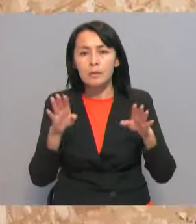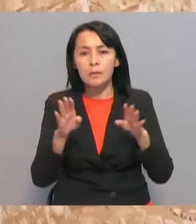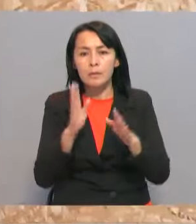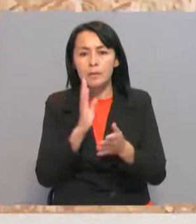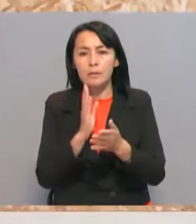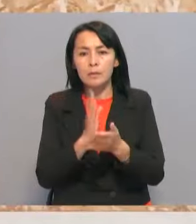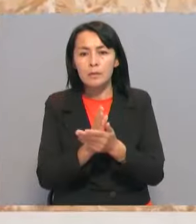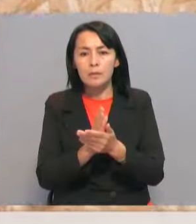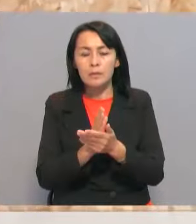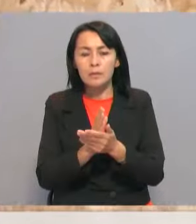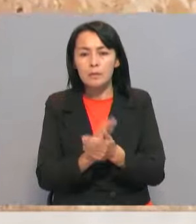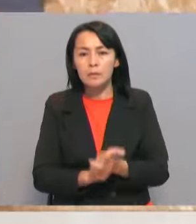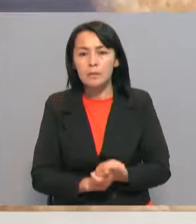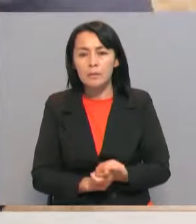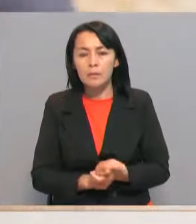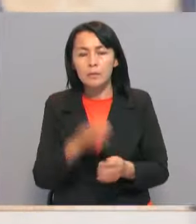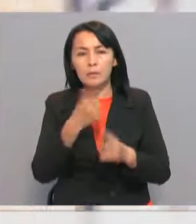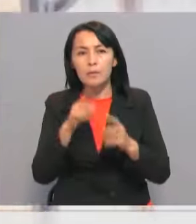около 15.